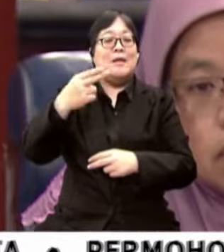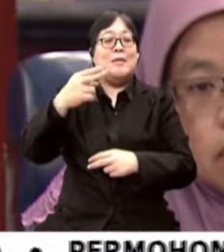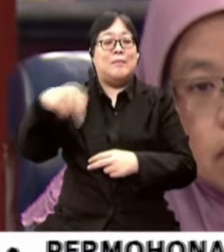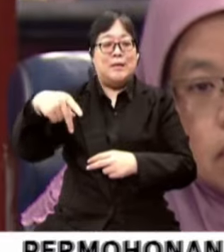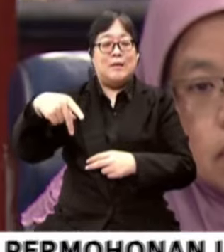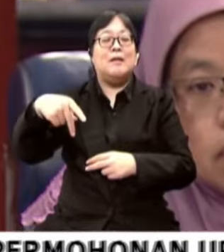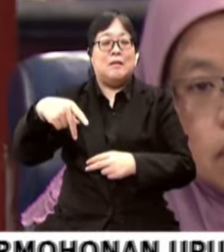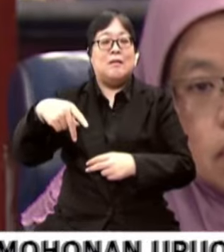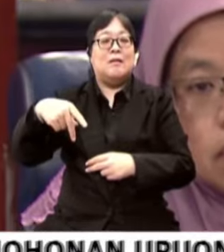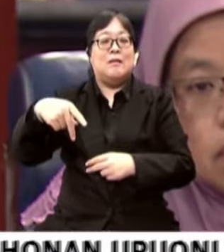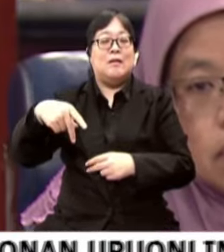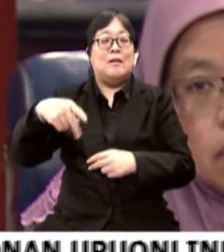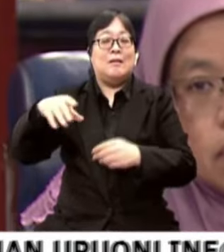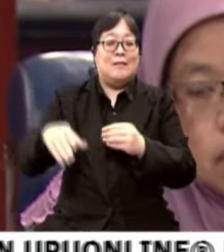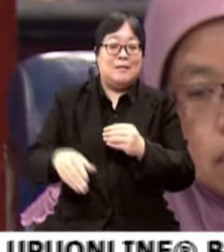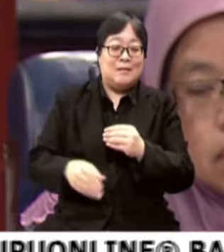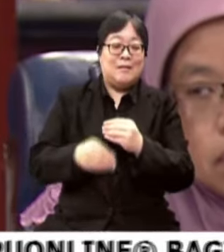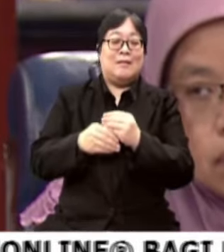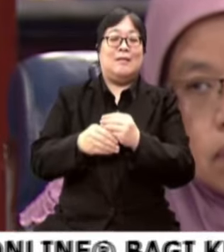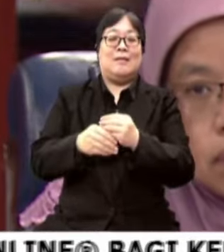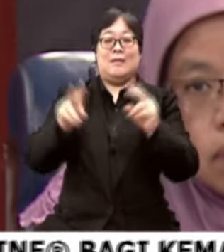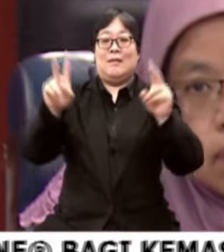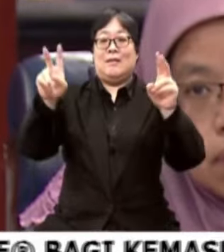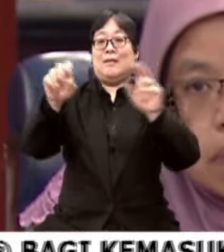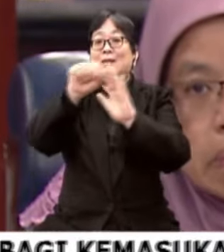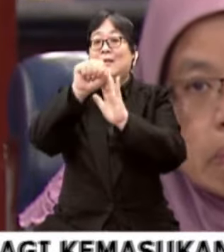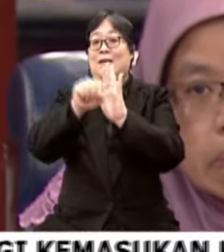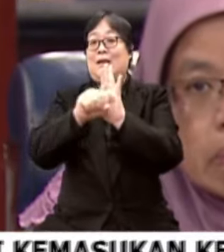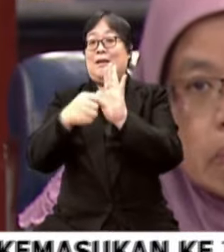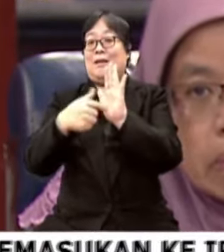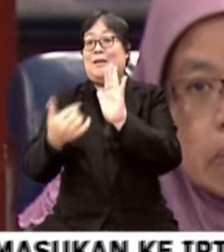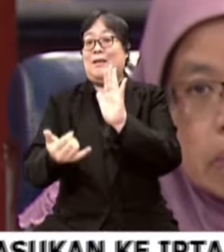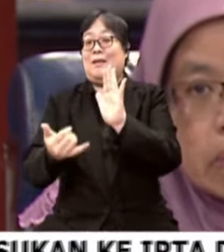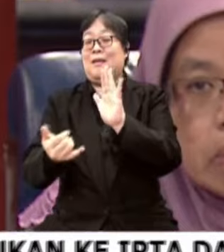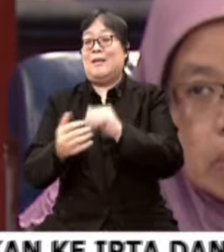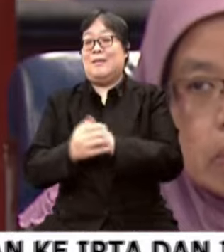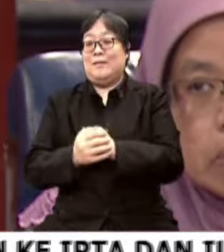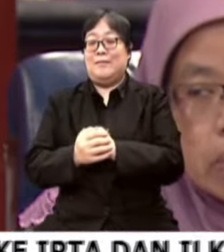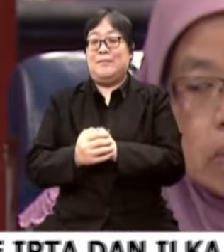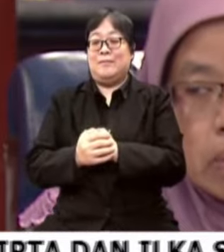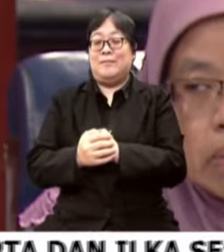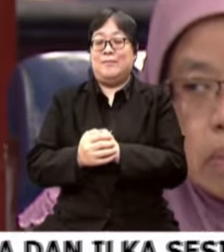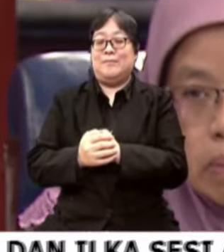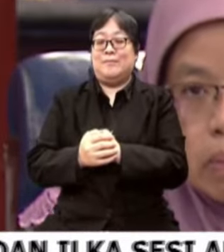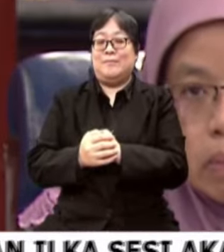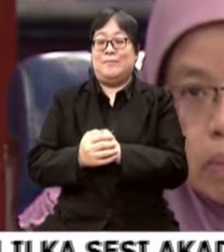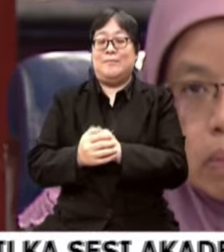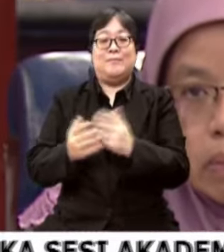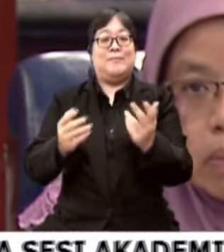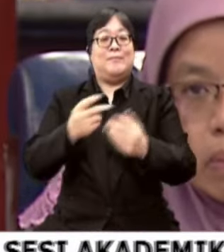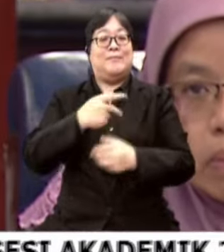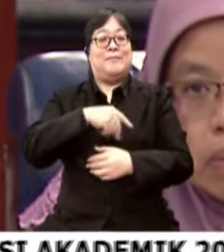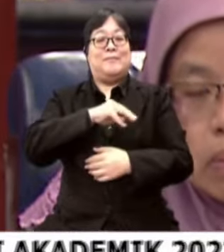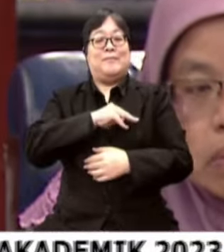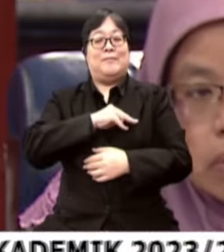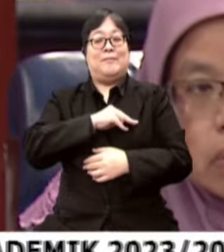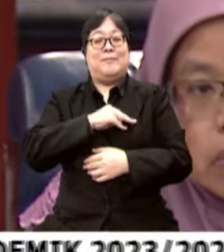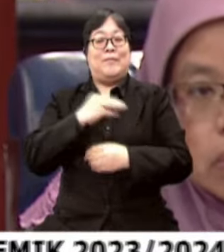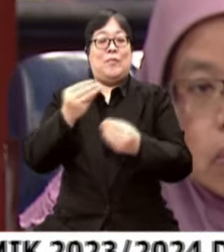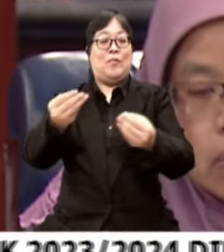ya yang ditambah tema rujukannya kepada kerajaan pada hari ini kebencian ini